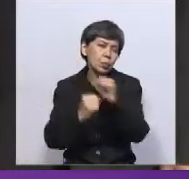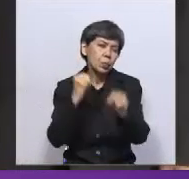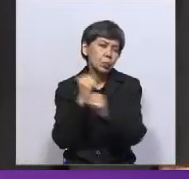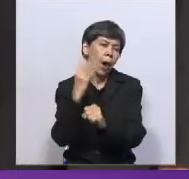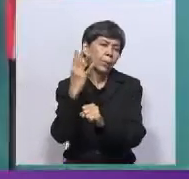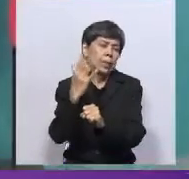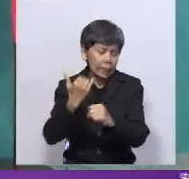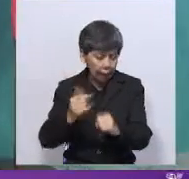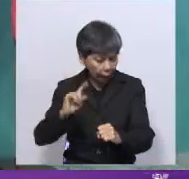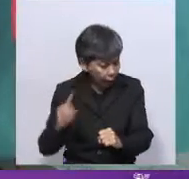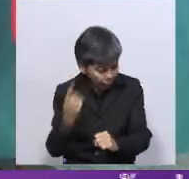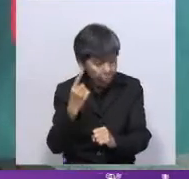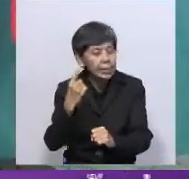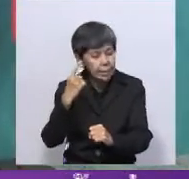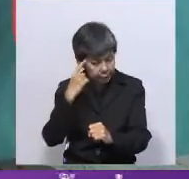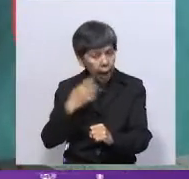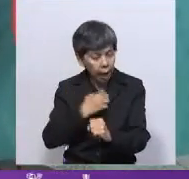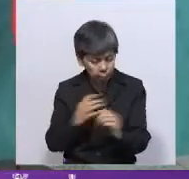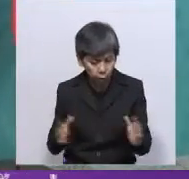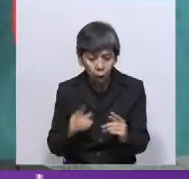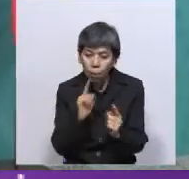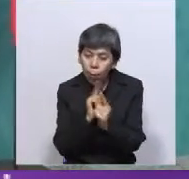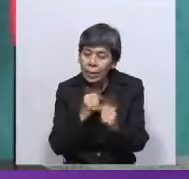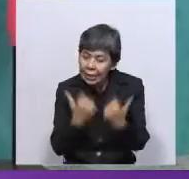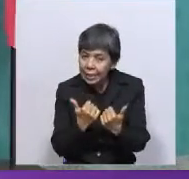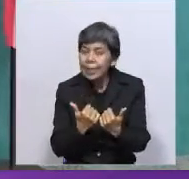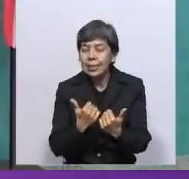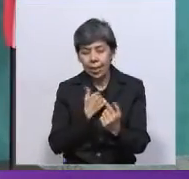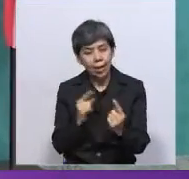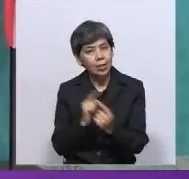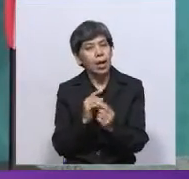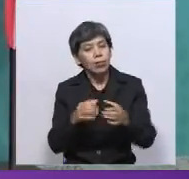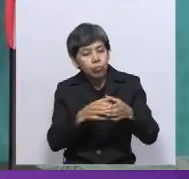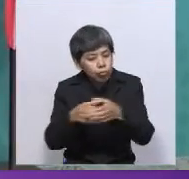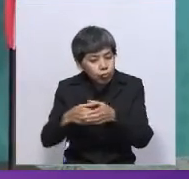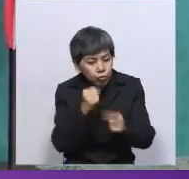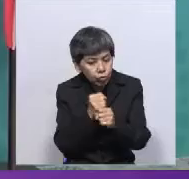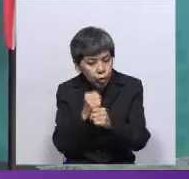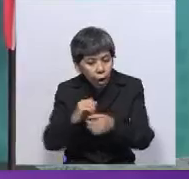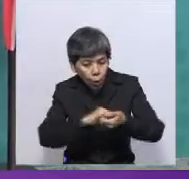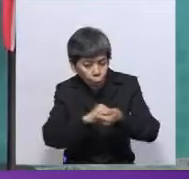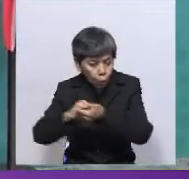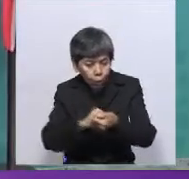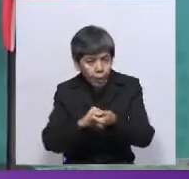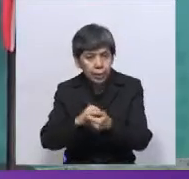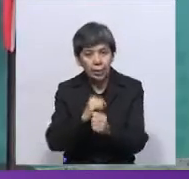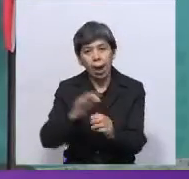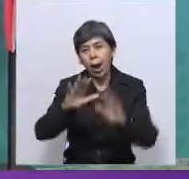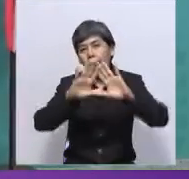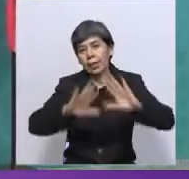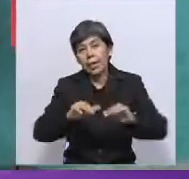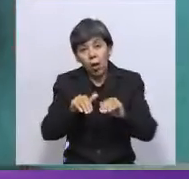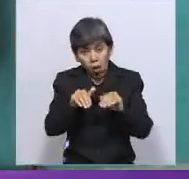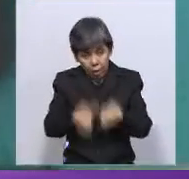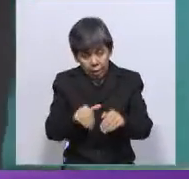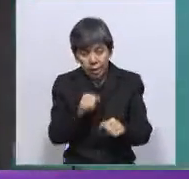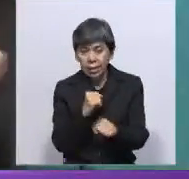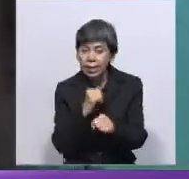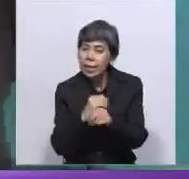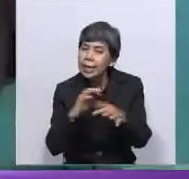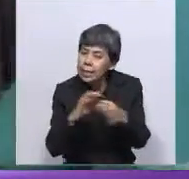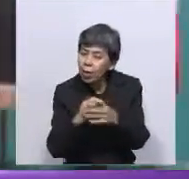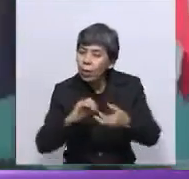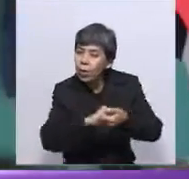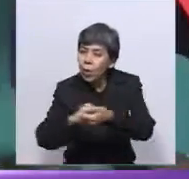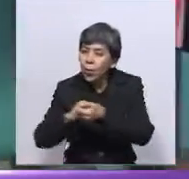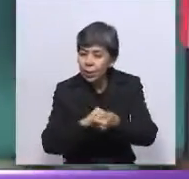5ปีและเห็นพ้องต้องกันว่าควรใช้โอกาสนี้เปิดโฉมใหม่ของหุ้นส่วนทางยุทธศาสตร์อาเซียนออสเตรเลียเพื่อยกระดับ